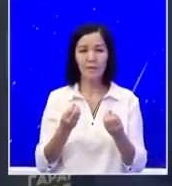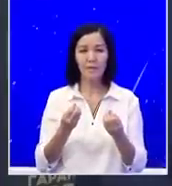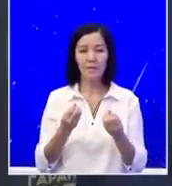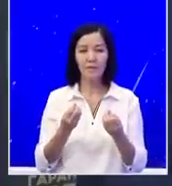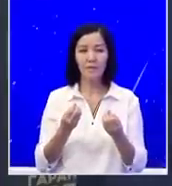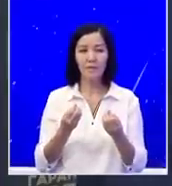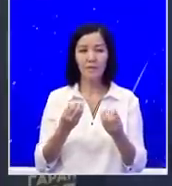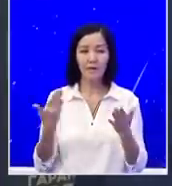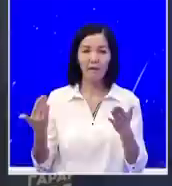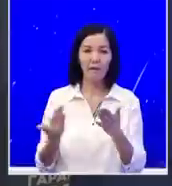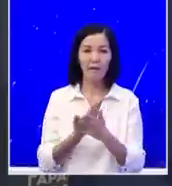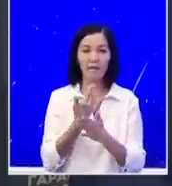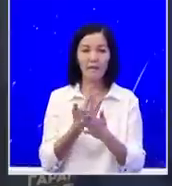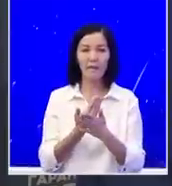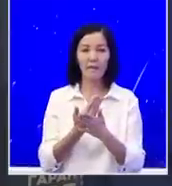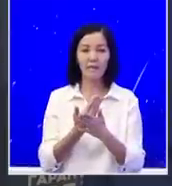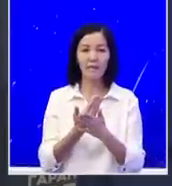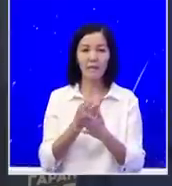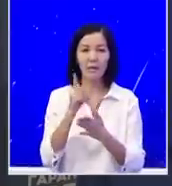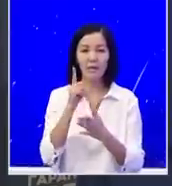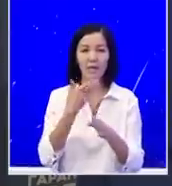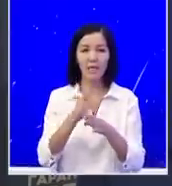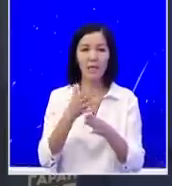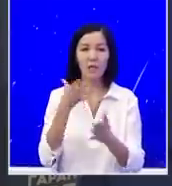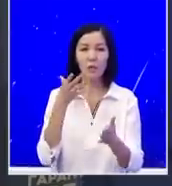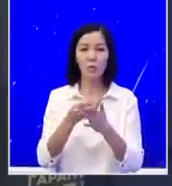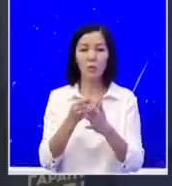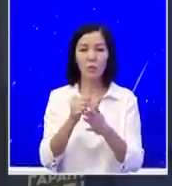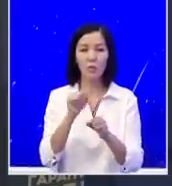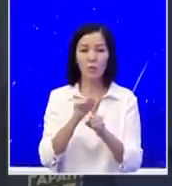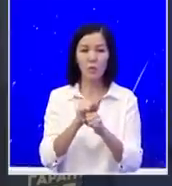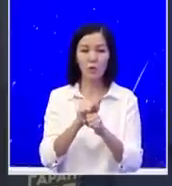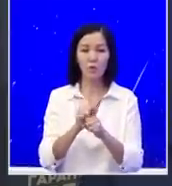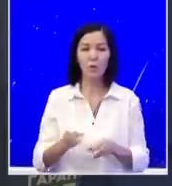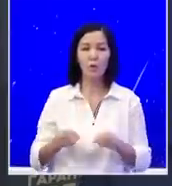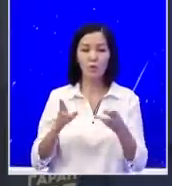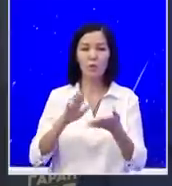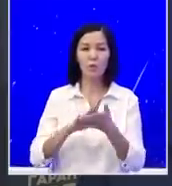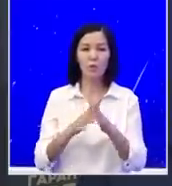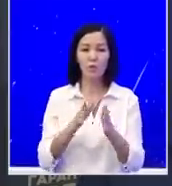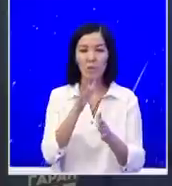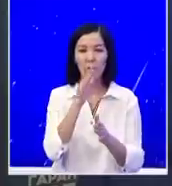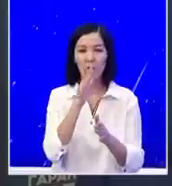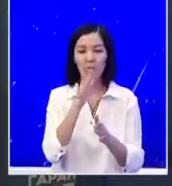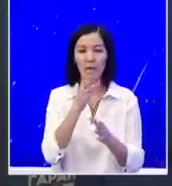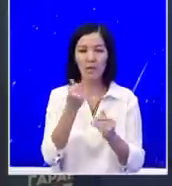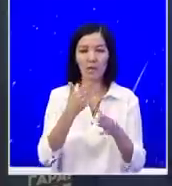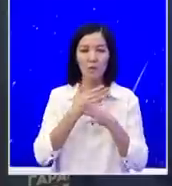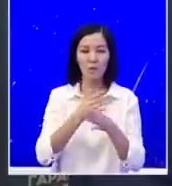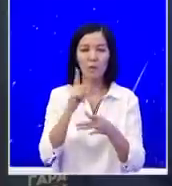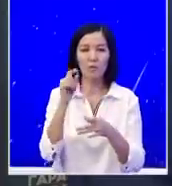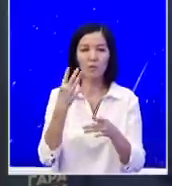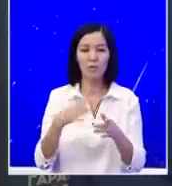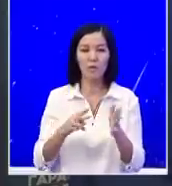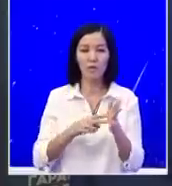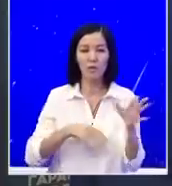реструктуризация дейді, қайта отсрочка беру бойынша төтенше жағдай кезінде субсидиялау бойынша 147